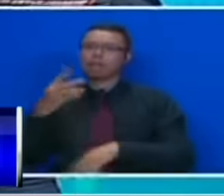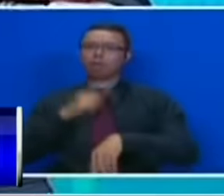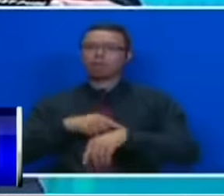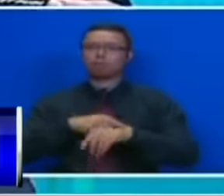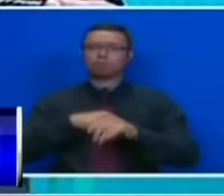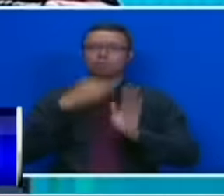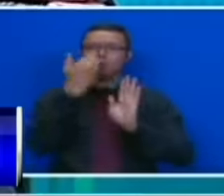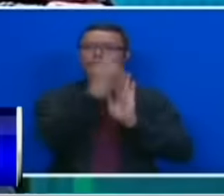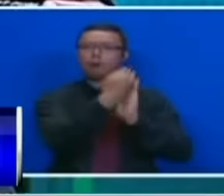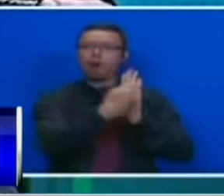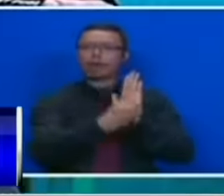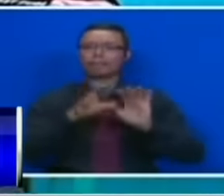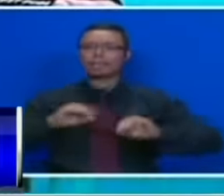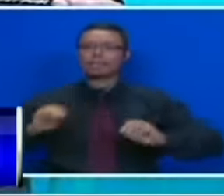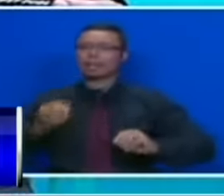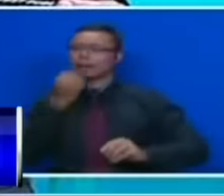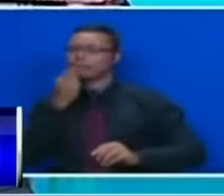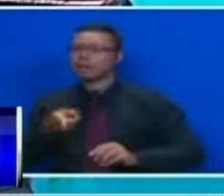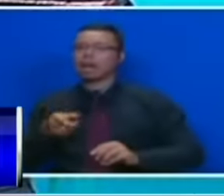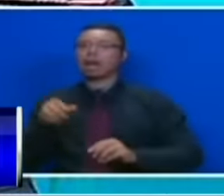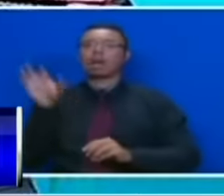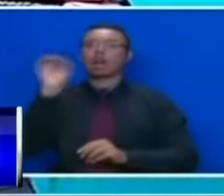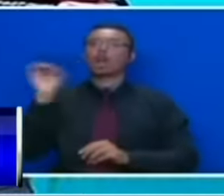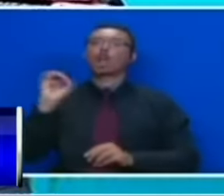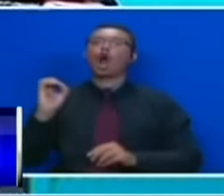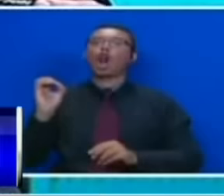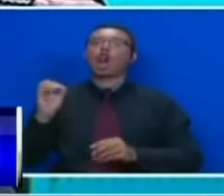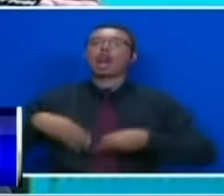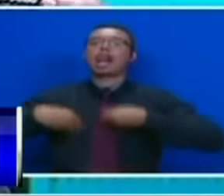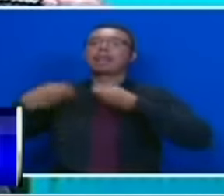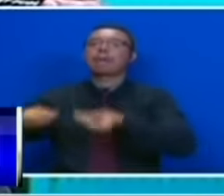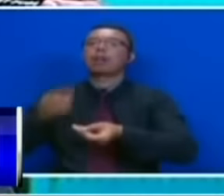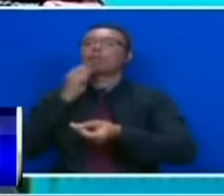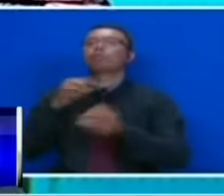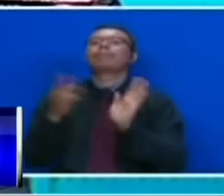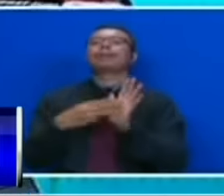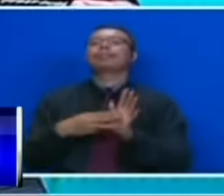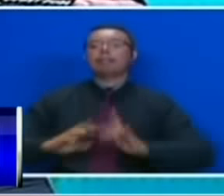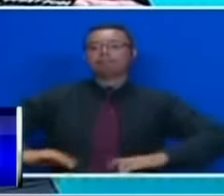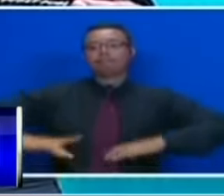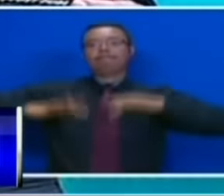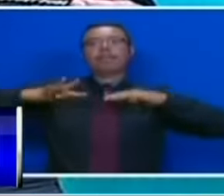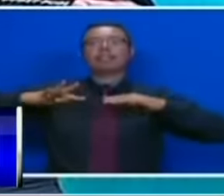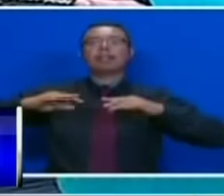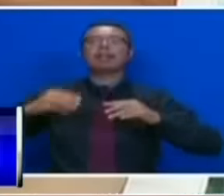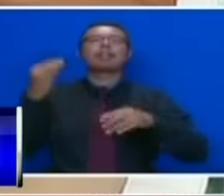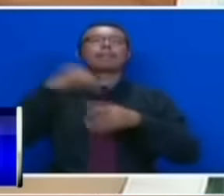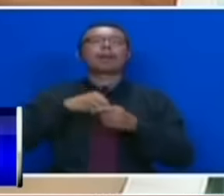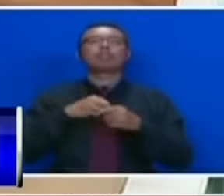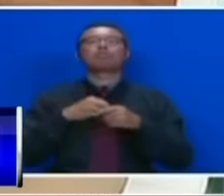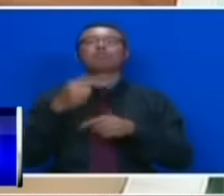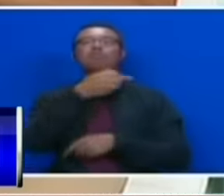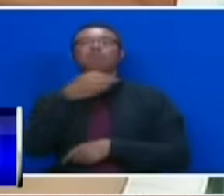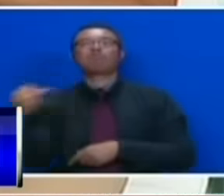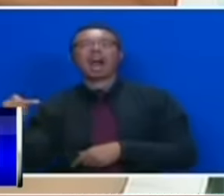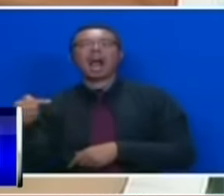kerjanya mengusulkan strategi zero run off atau nol limpahan untuk mengatasi masalah banjir sekaligus krisis air di